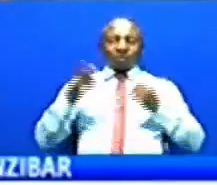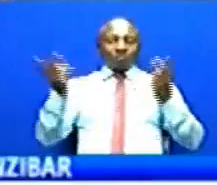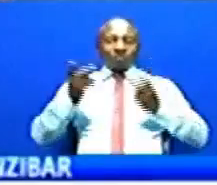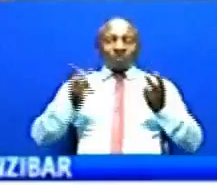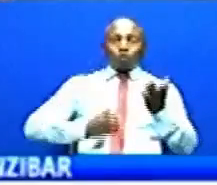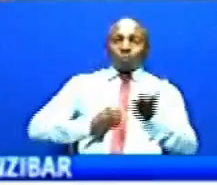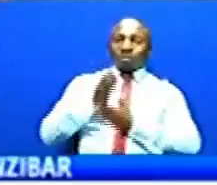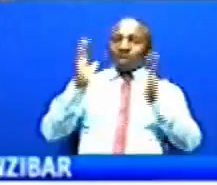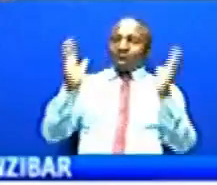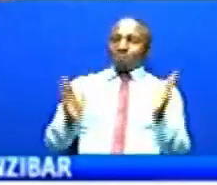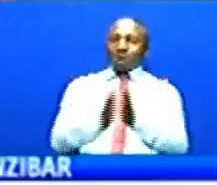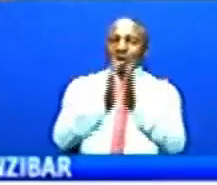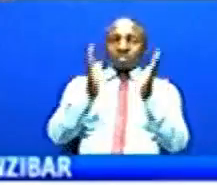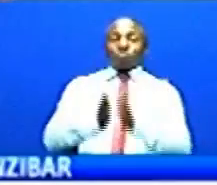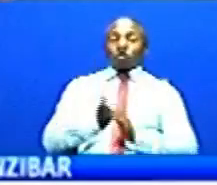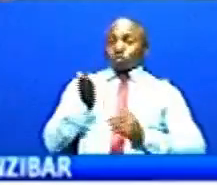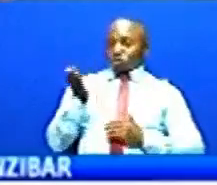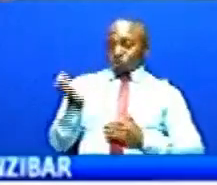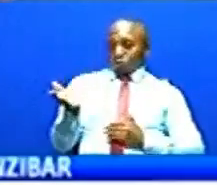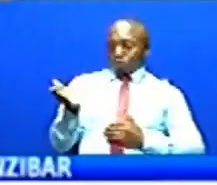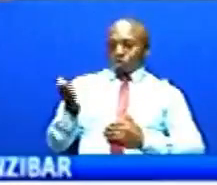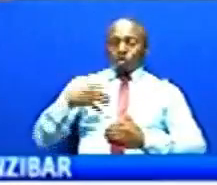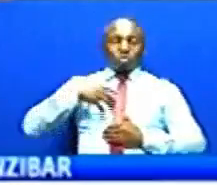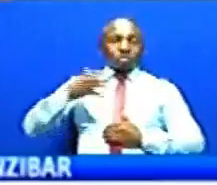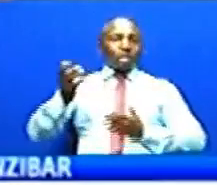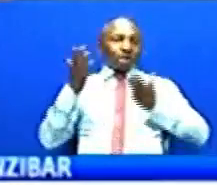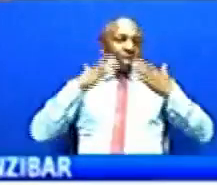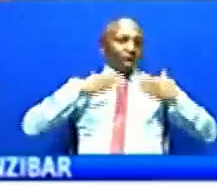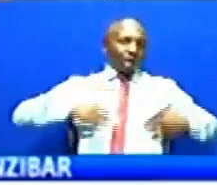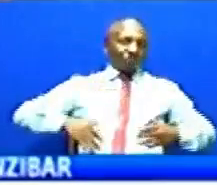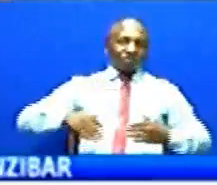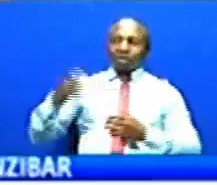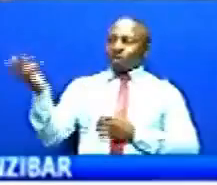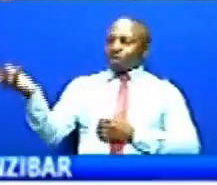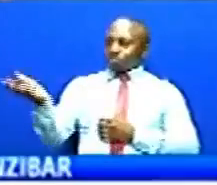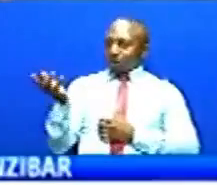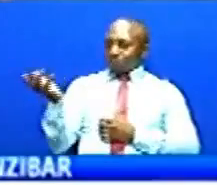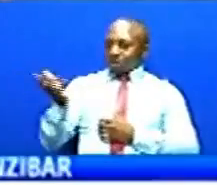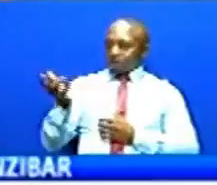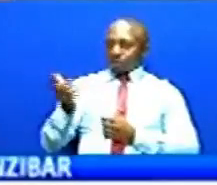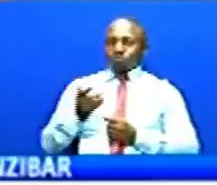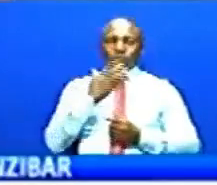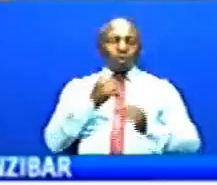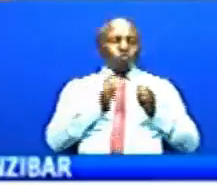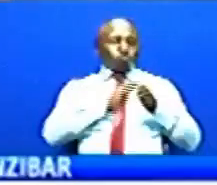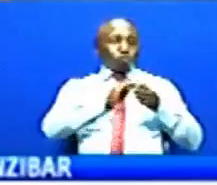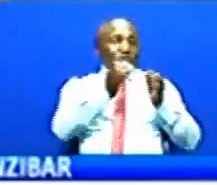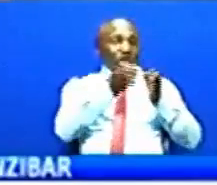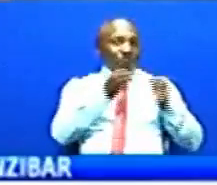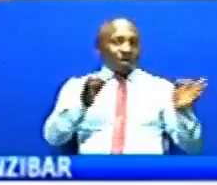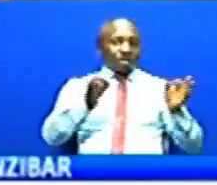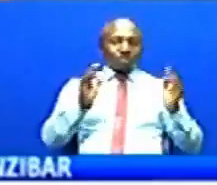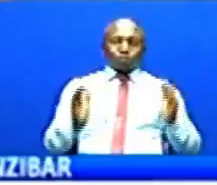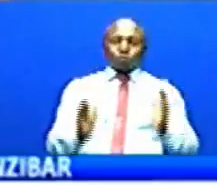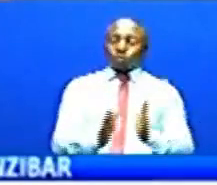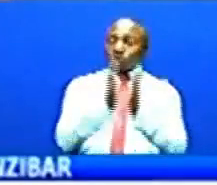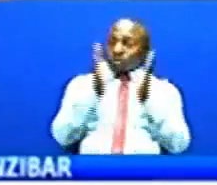Pia kupitia maadhimisho haya, Wizara ya Afya na Jamii kwa ujumla kuchukua nafasi ya